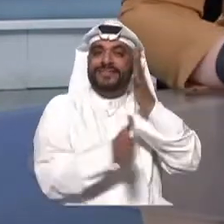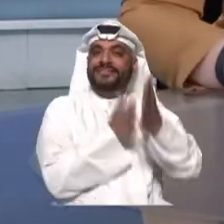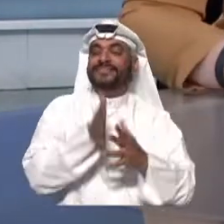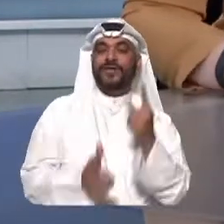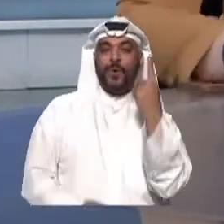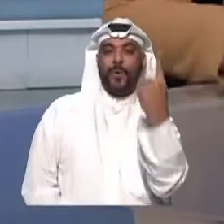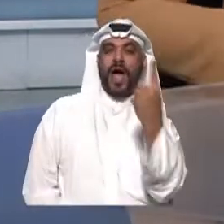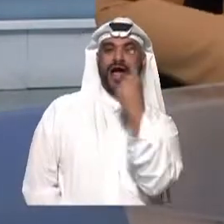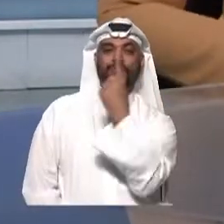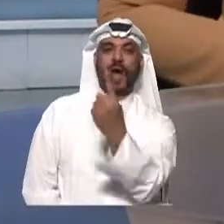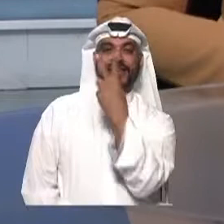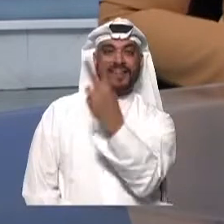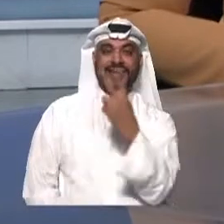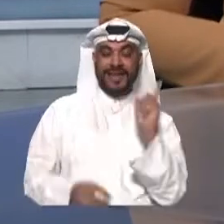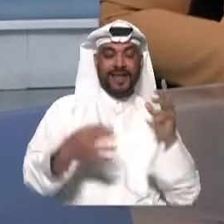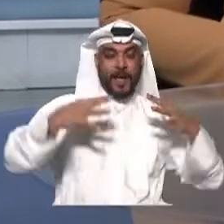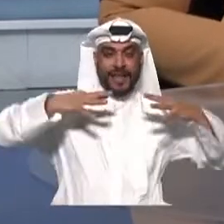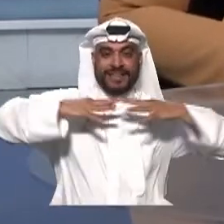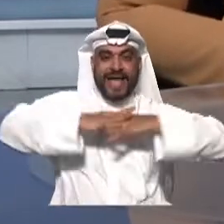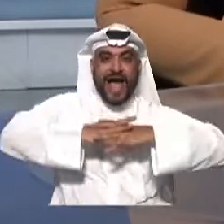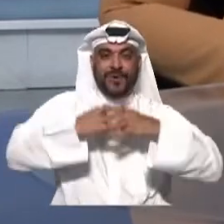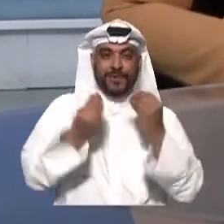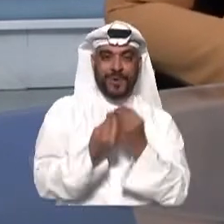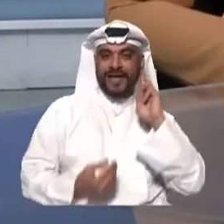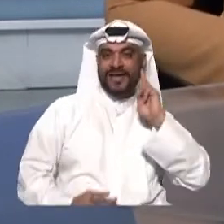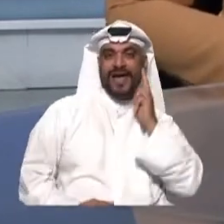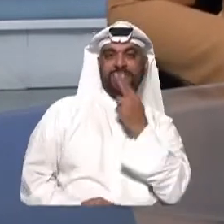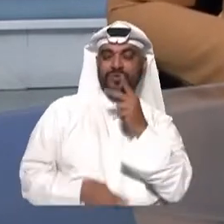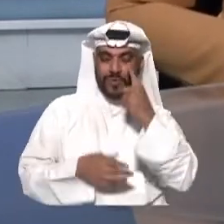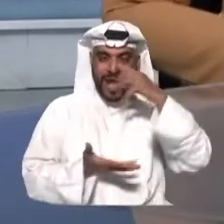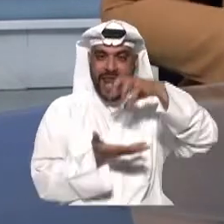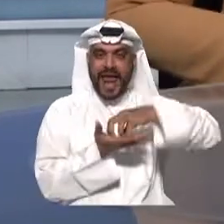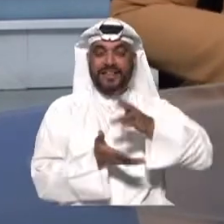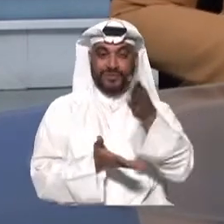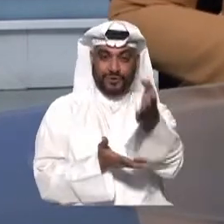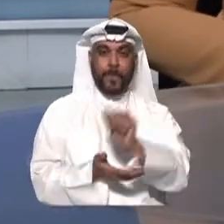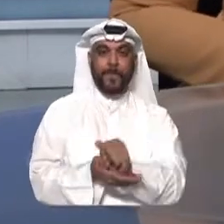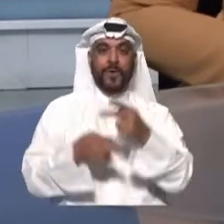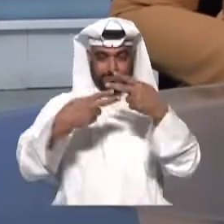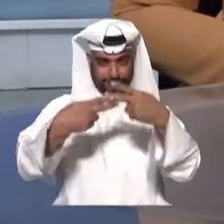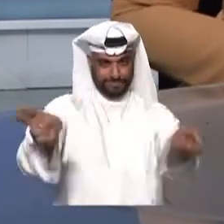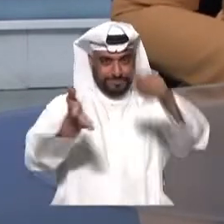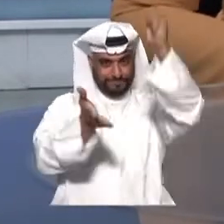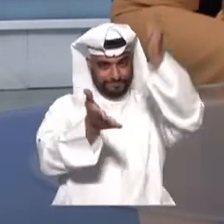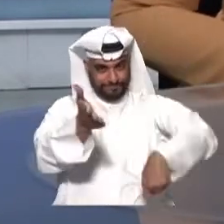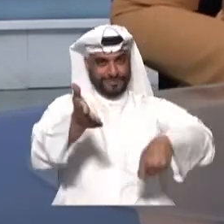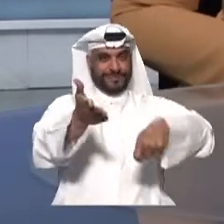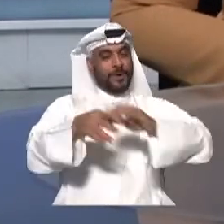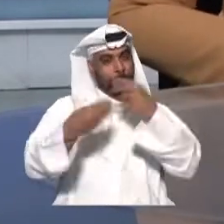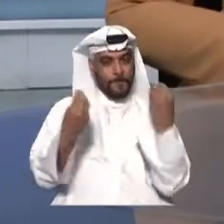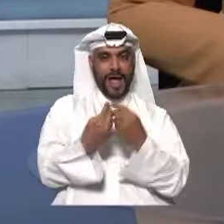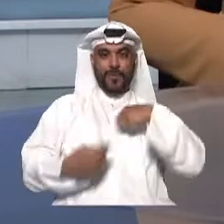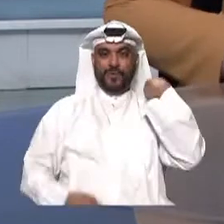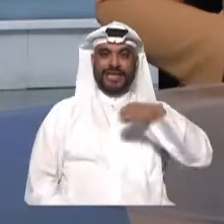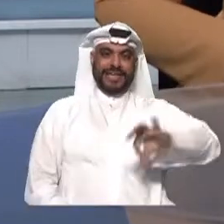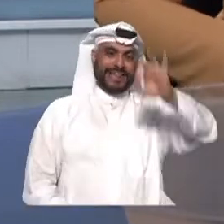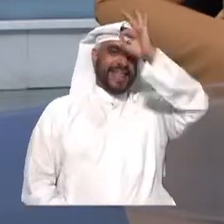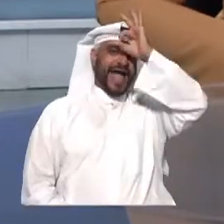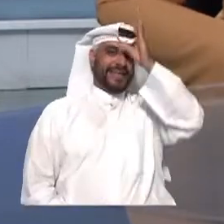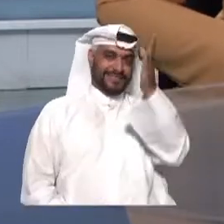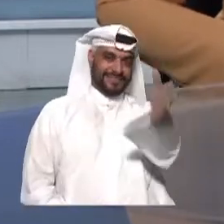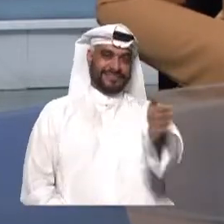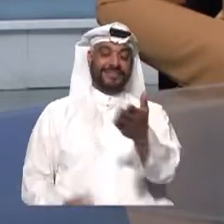الكويتي للصم ووزارة الداخلية. نعم، البلاغ يعد إنجازا في مجال خدمة هذه الفئة من خلال